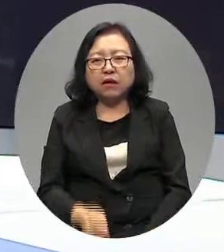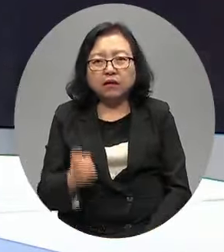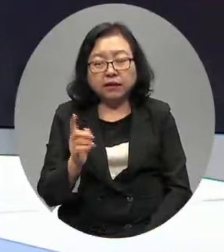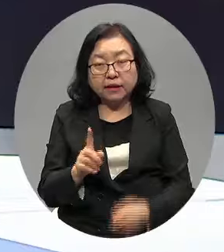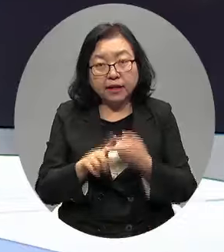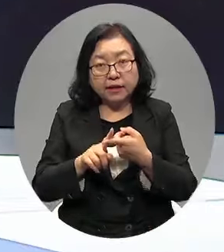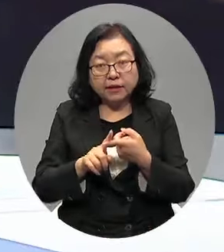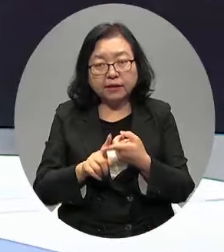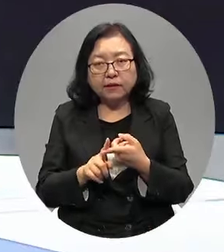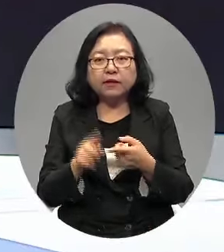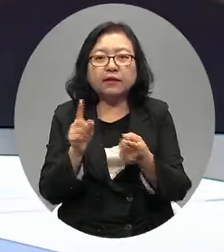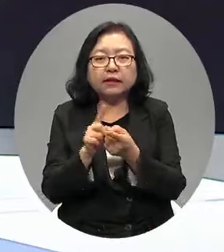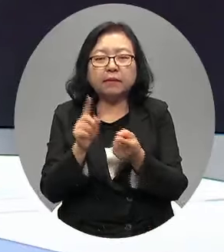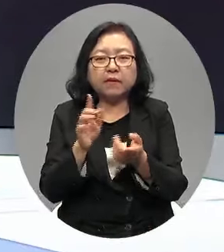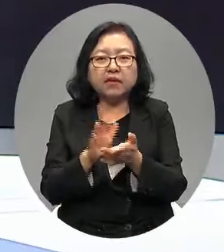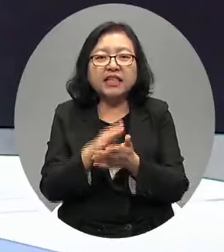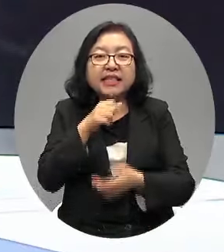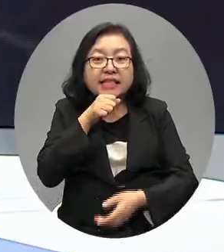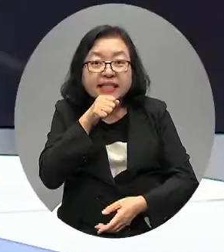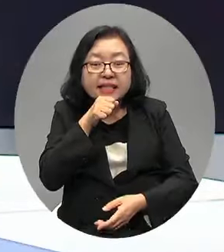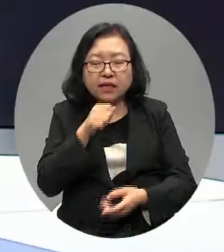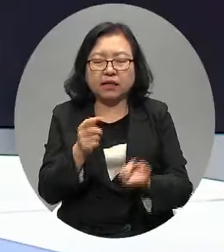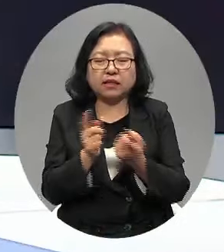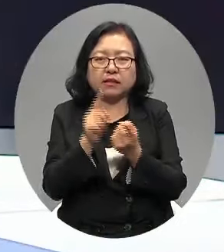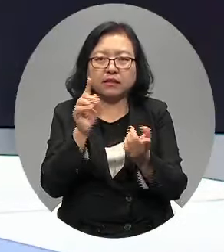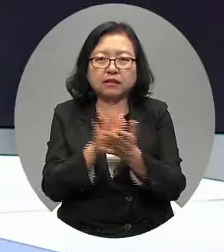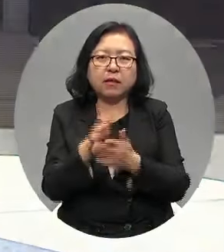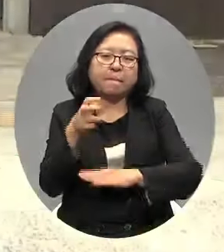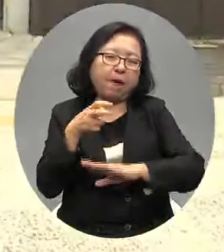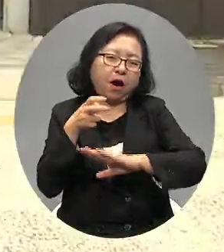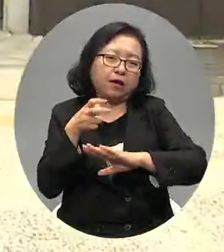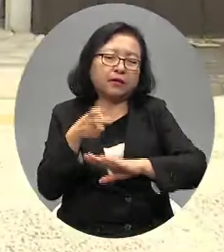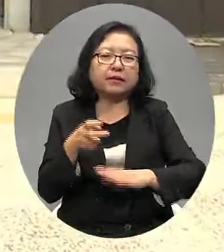기자가 직접 버스를 타고 동행 취재했습니다.